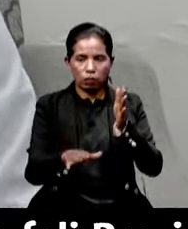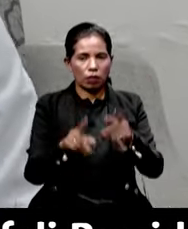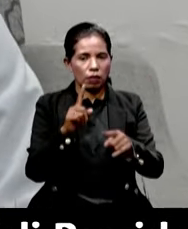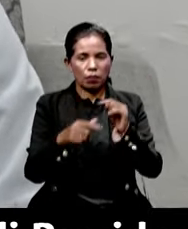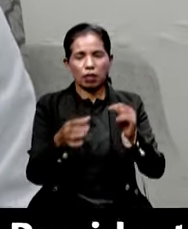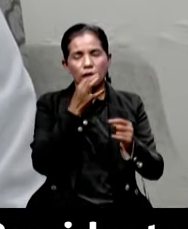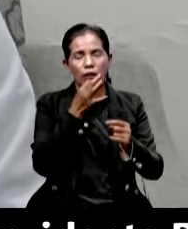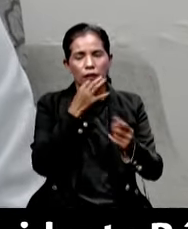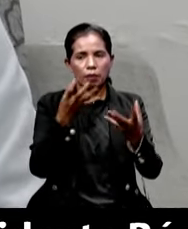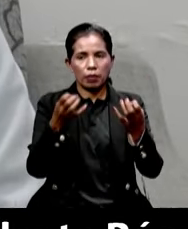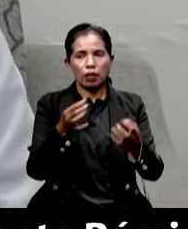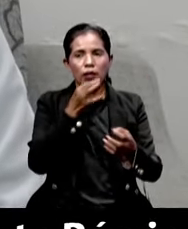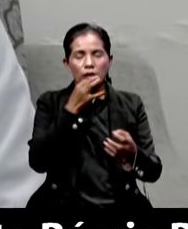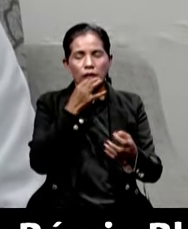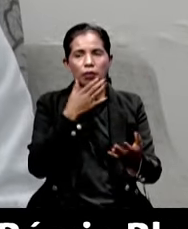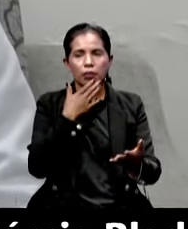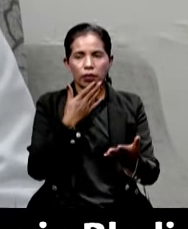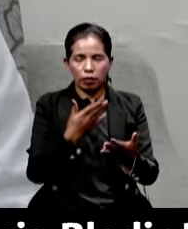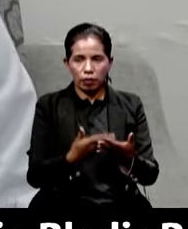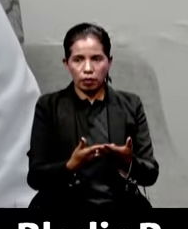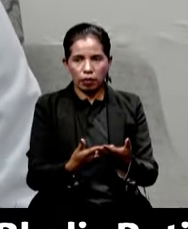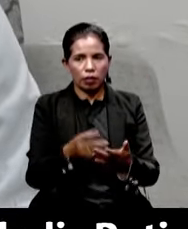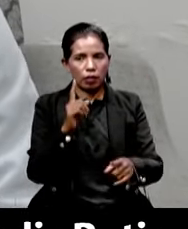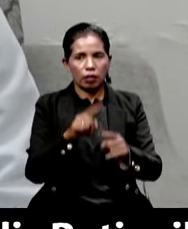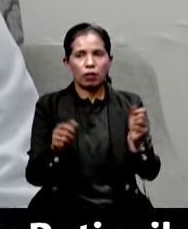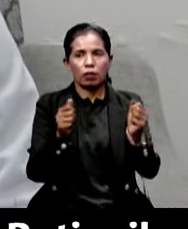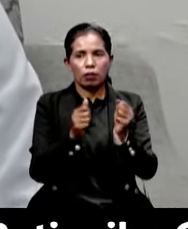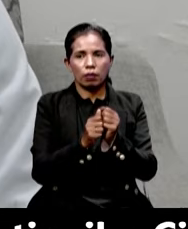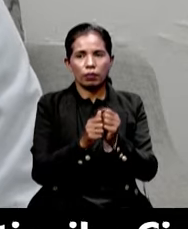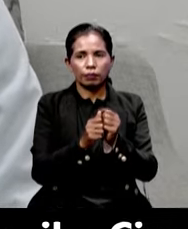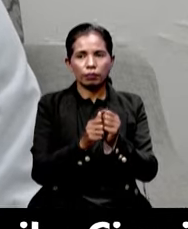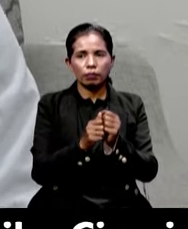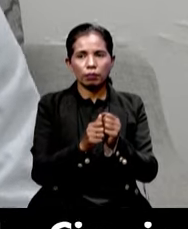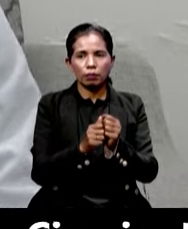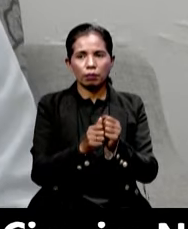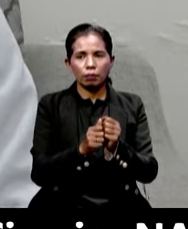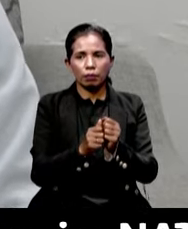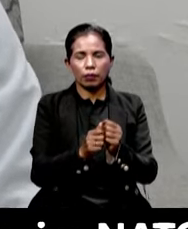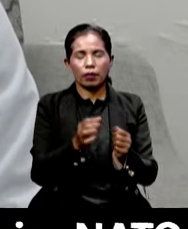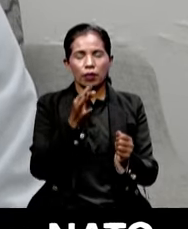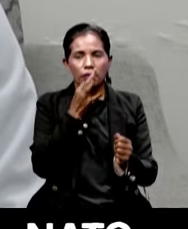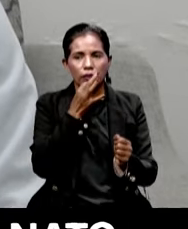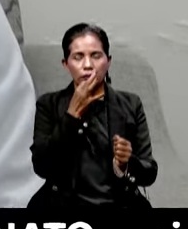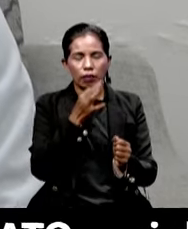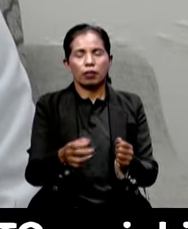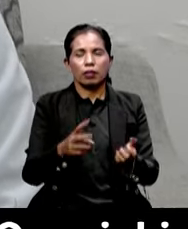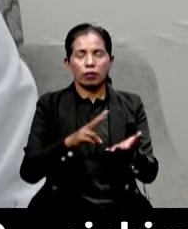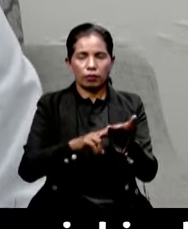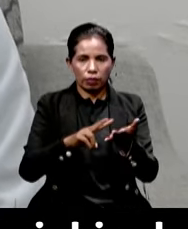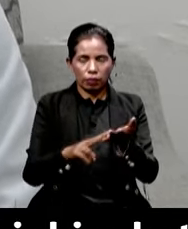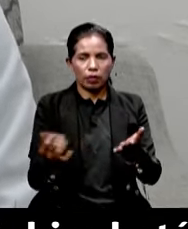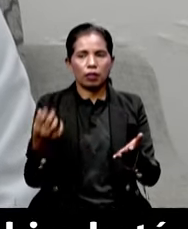dieta han han ne be mak saudevel rika ho riku ho aifuan ho vitamina atu nune